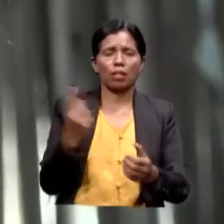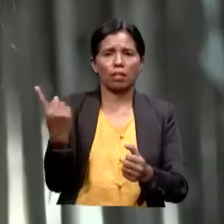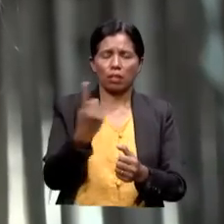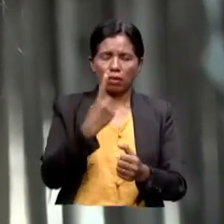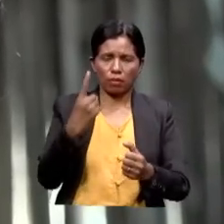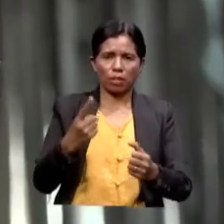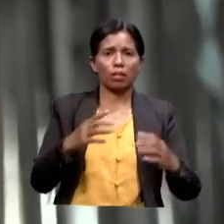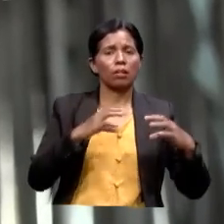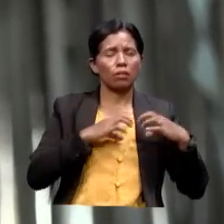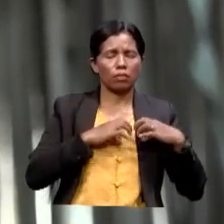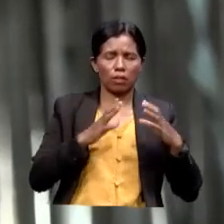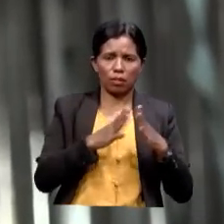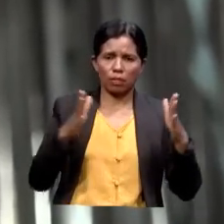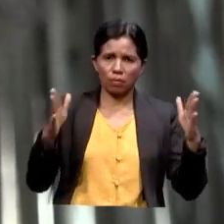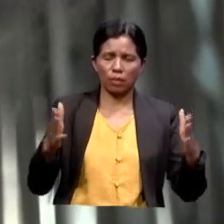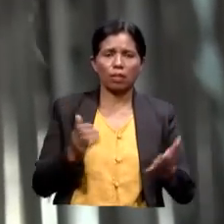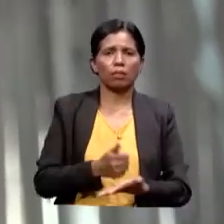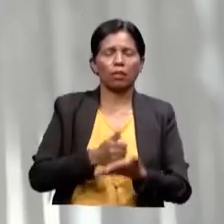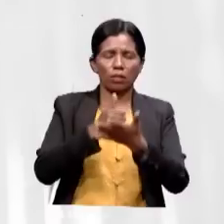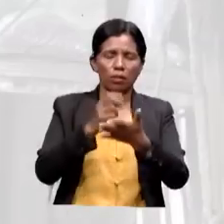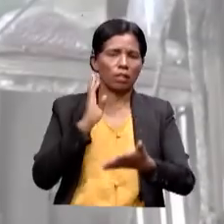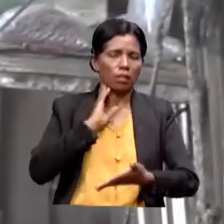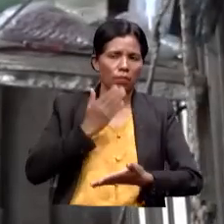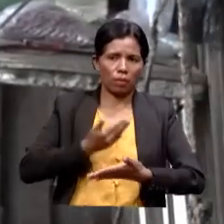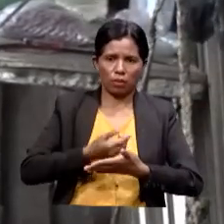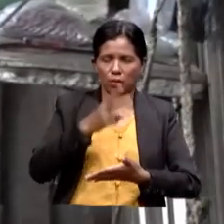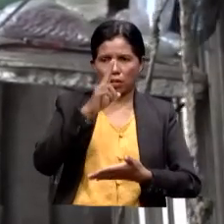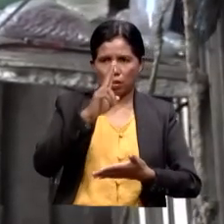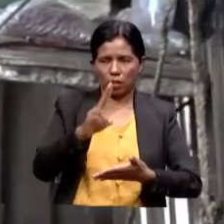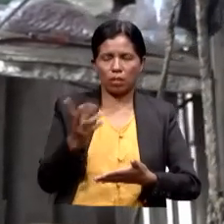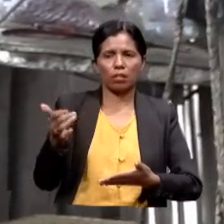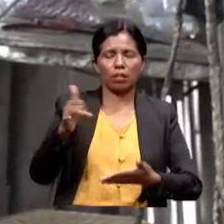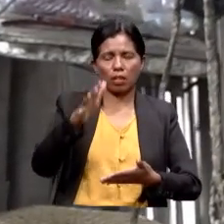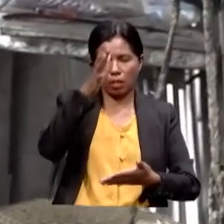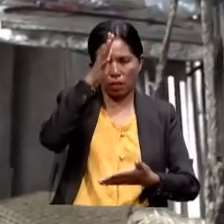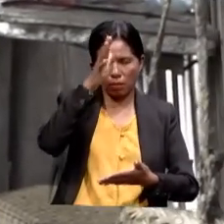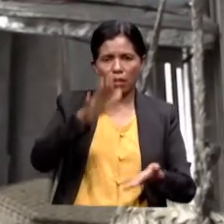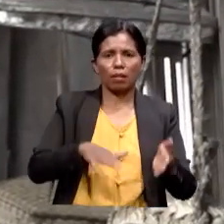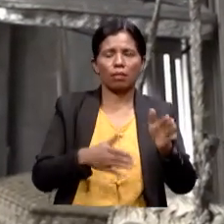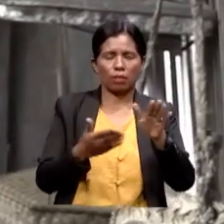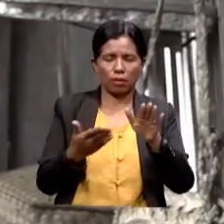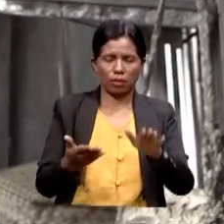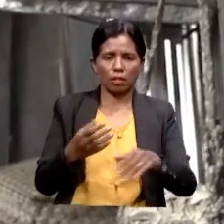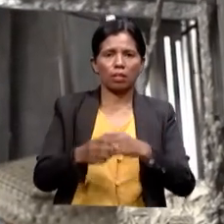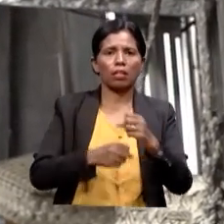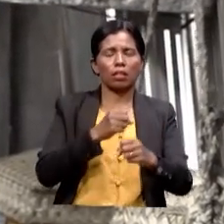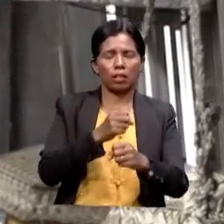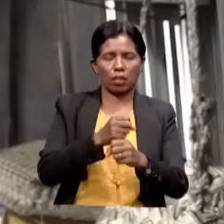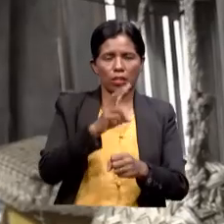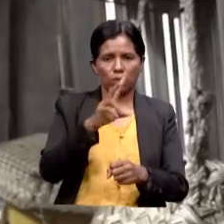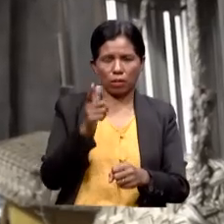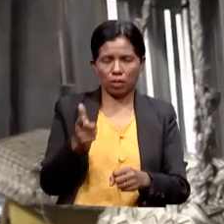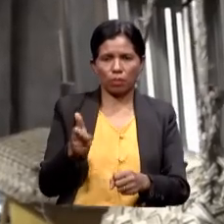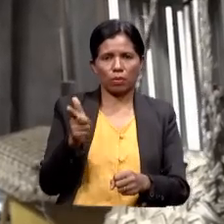fuan bot, hori tau matan ba nebe wang na rua. Nebe sirene aman, husi kela sira ihetinan rihun rua rua